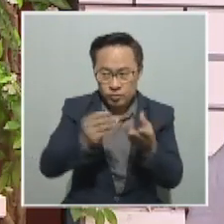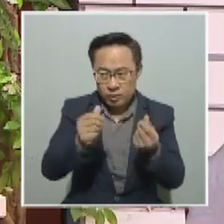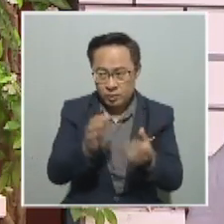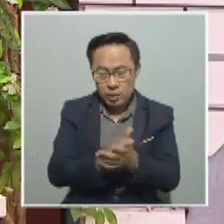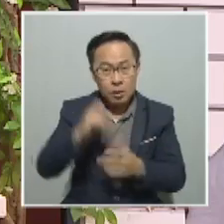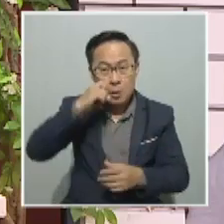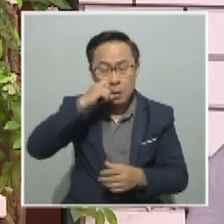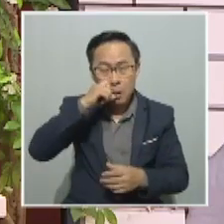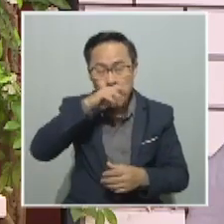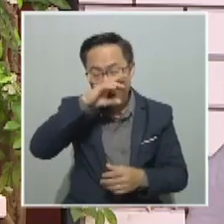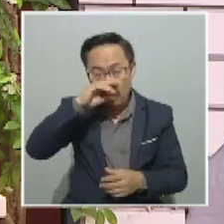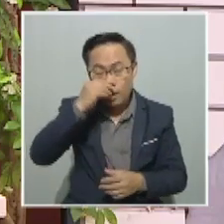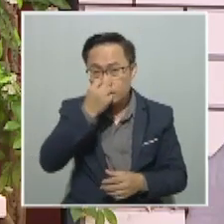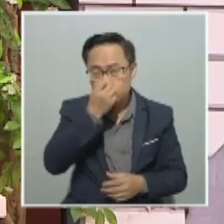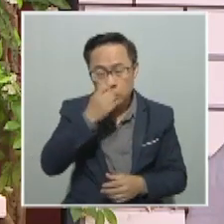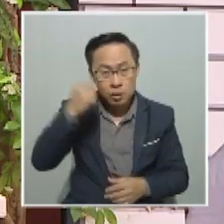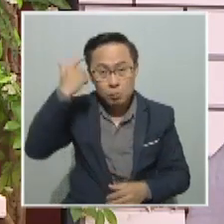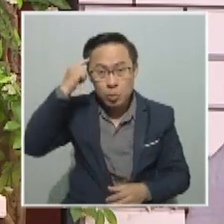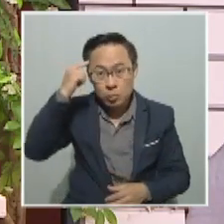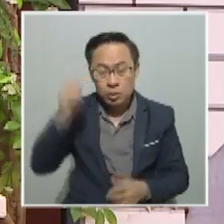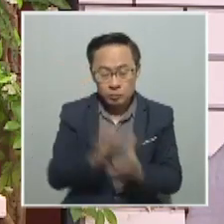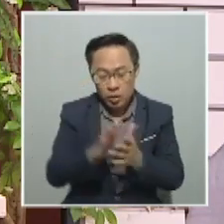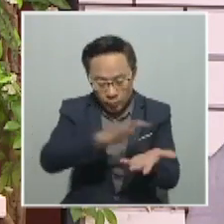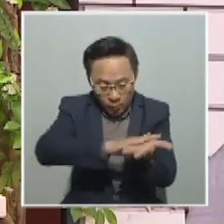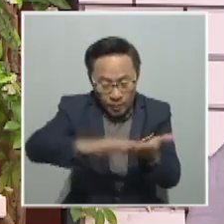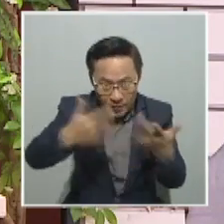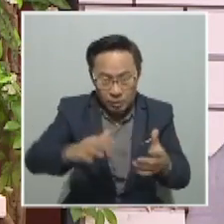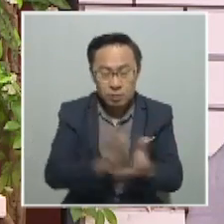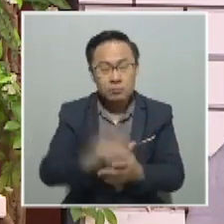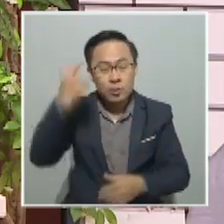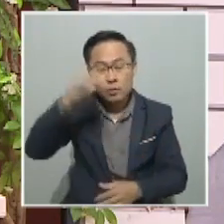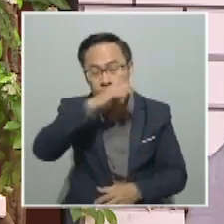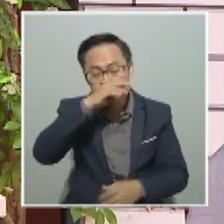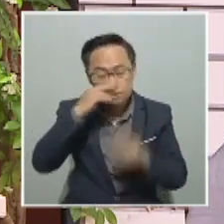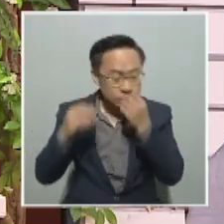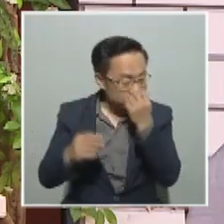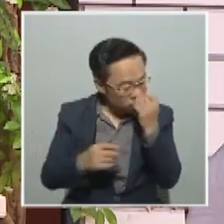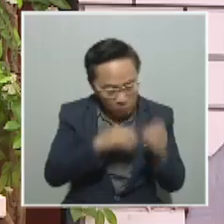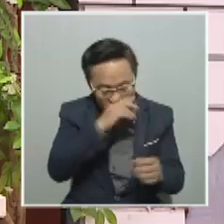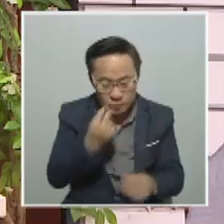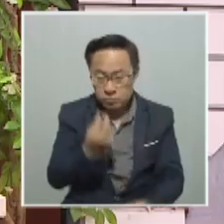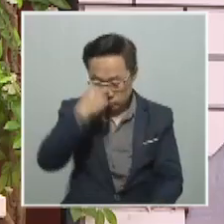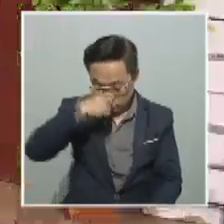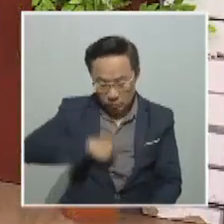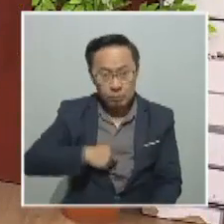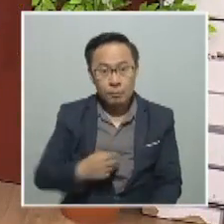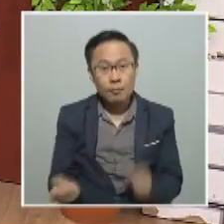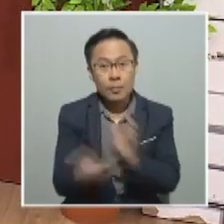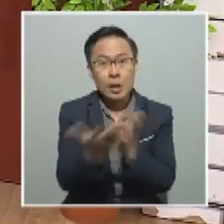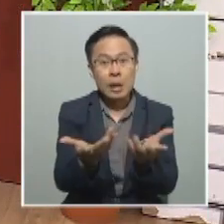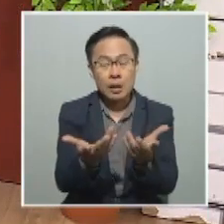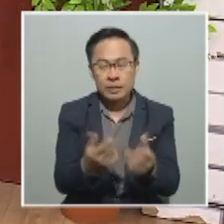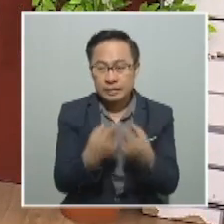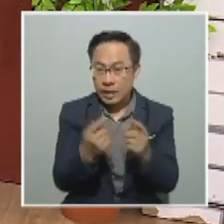ราก็มักจะไม่รู้ตัวหรอกค่ะว่าเราเอามาโดนเนื้อโดนตัวแล้วก็สูดลมหายใจเข้าไปอะไรอย่างไรหรือไม่แต่ส